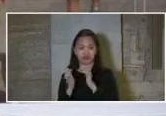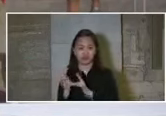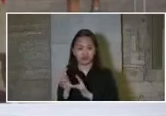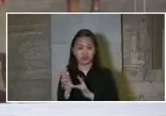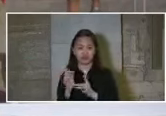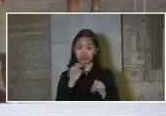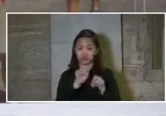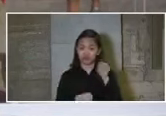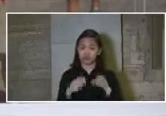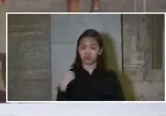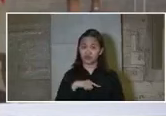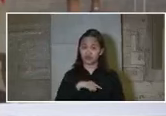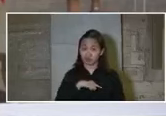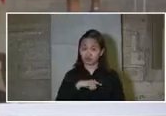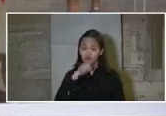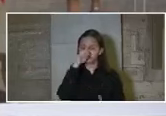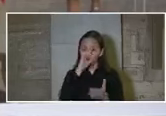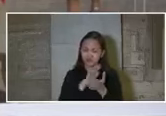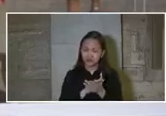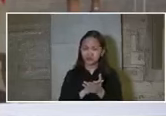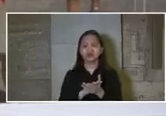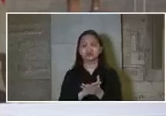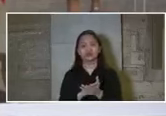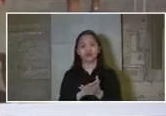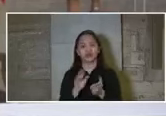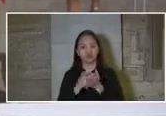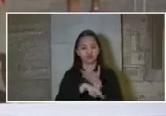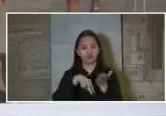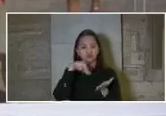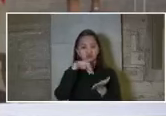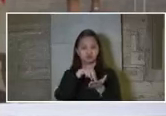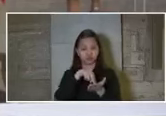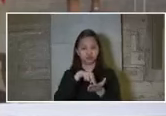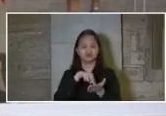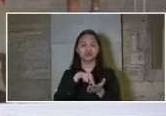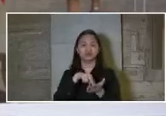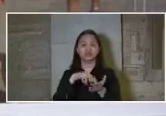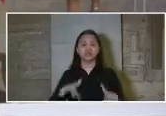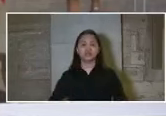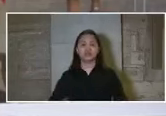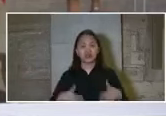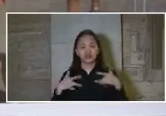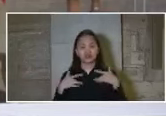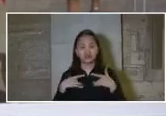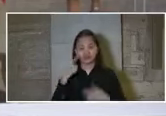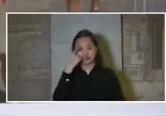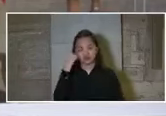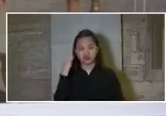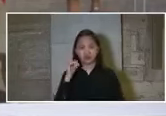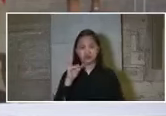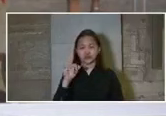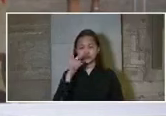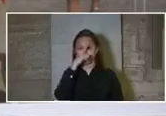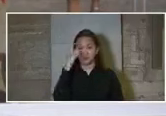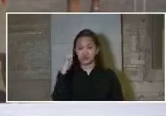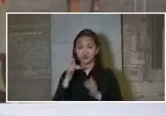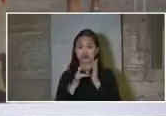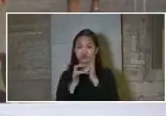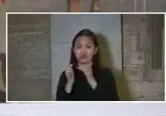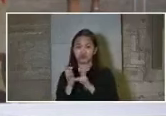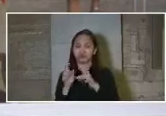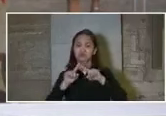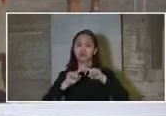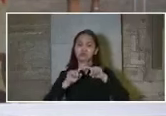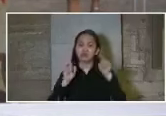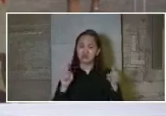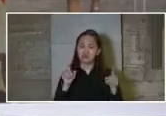tayo nananalig na may muling pagkabuhay ay dahil kay Jesus. Pero kung yung pagbabagong buhay natin na